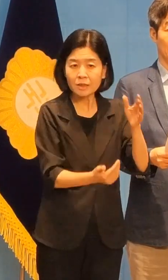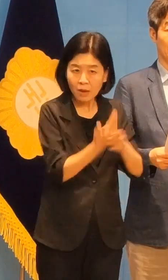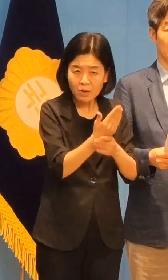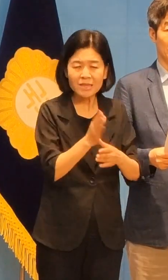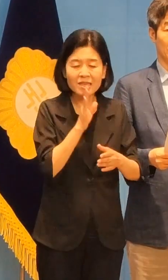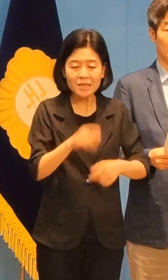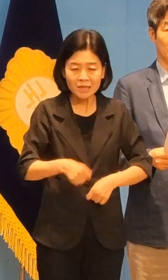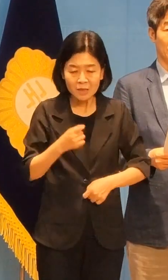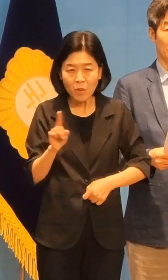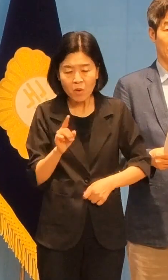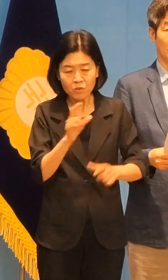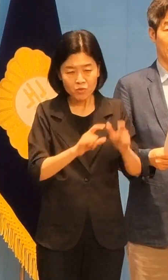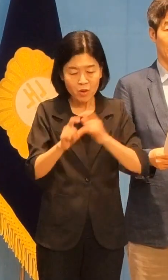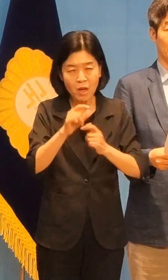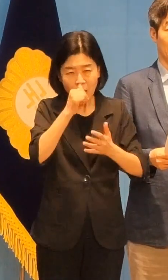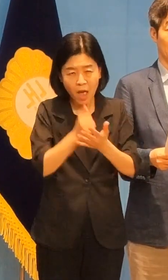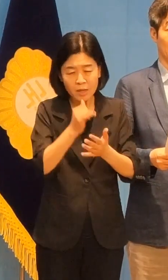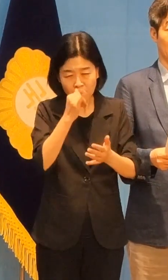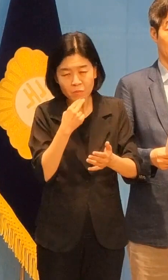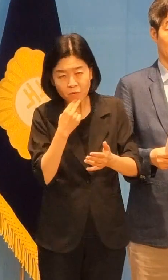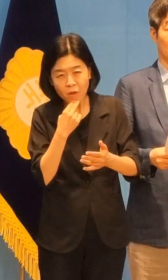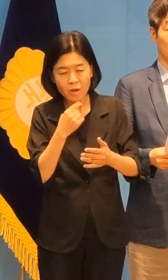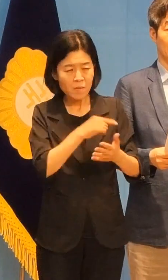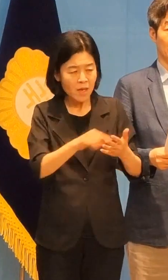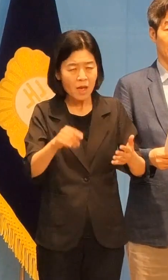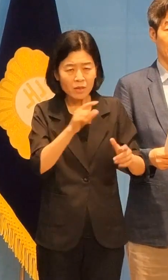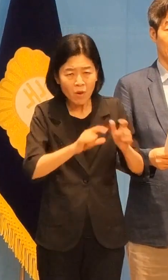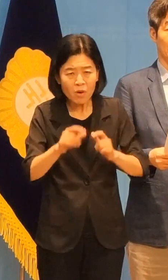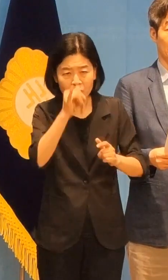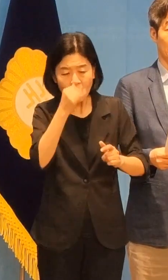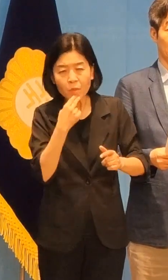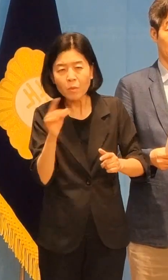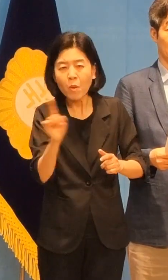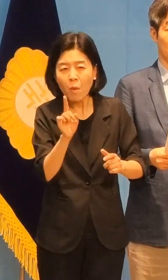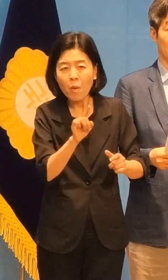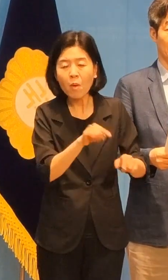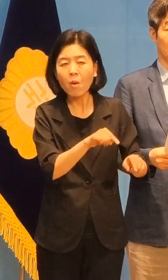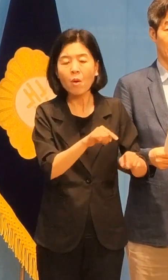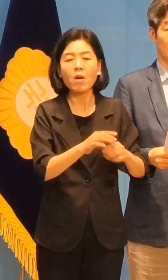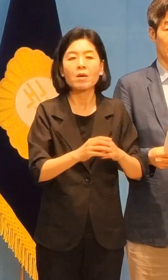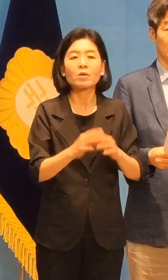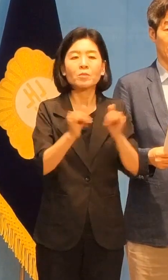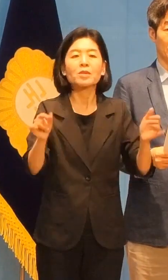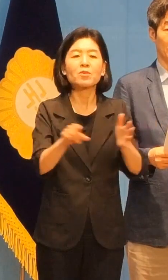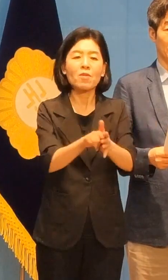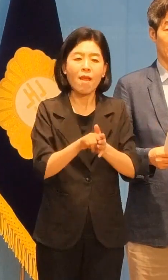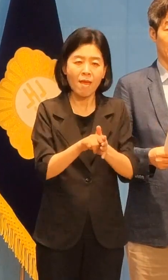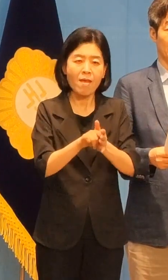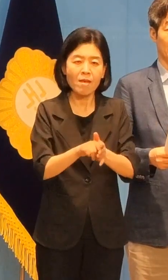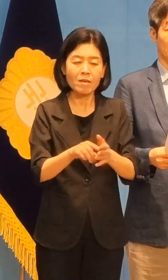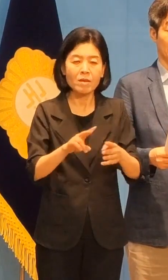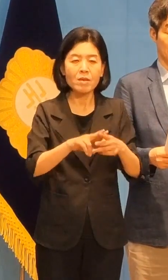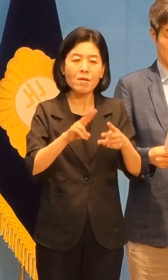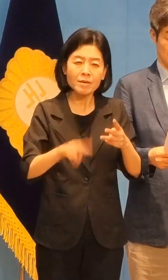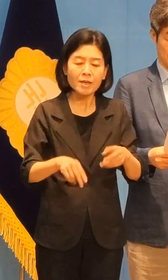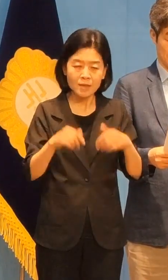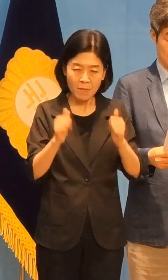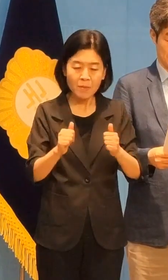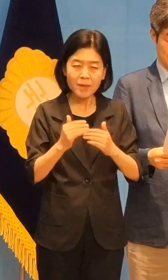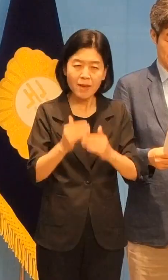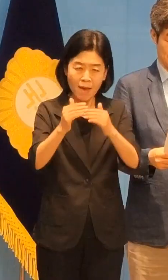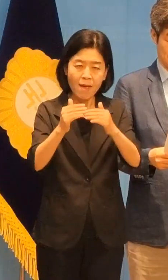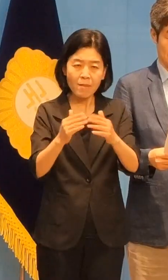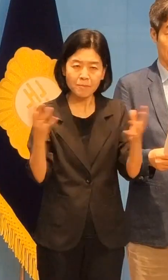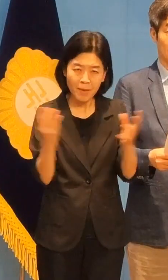추가 범죄 여부가 끝까지 규명되고 국민이 신뢰하는 형사사법체계가 확립될 때까지 끝까지 책임을